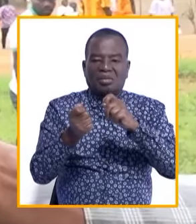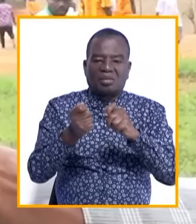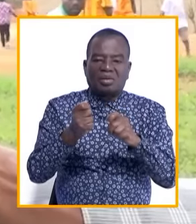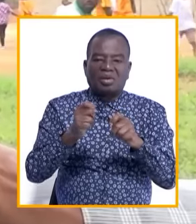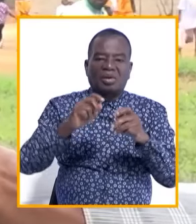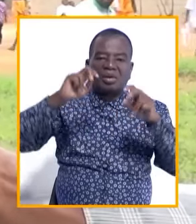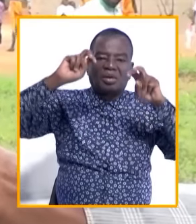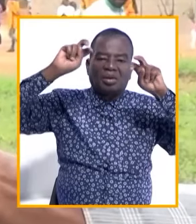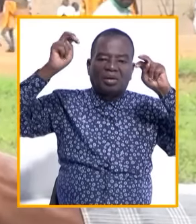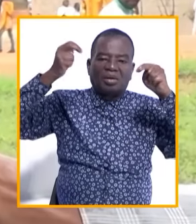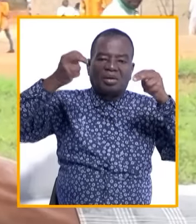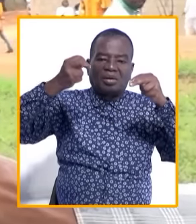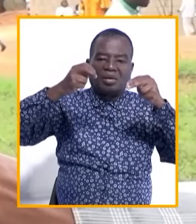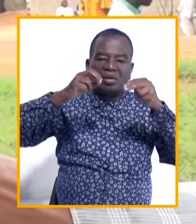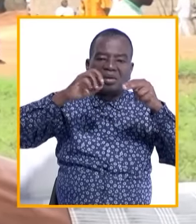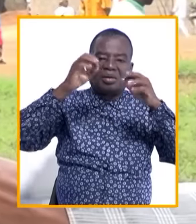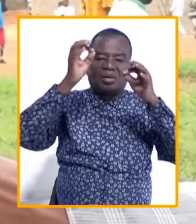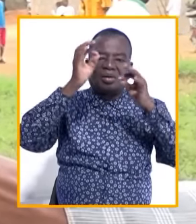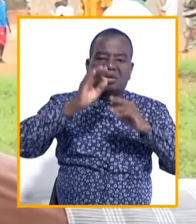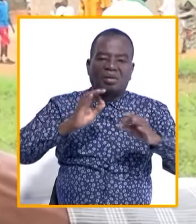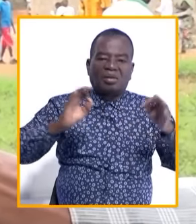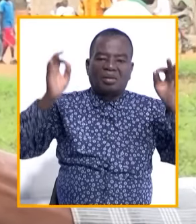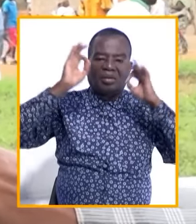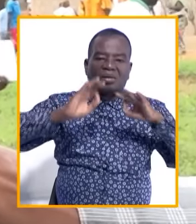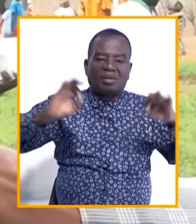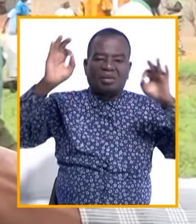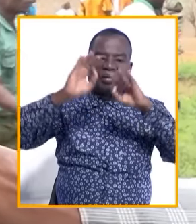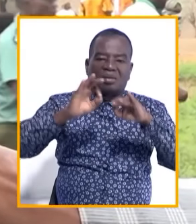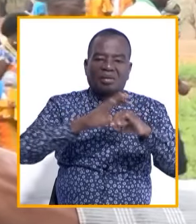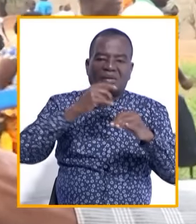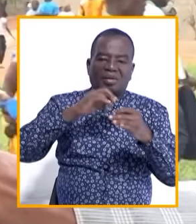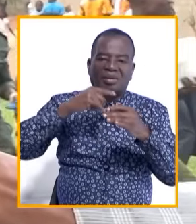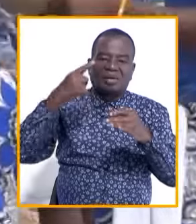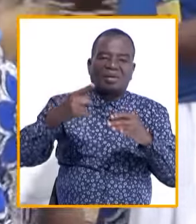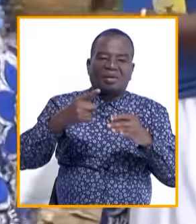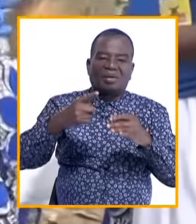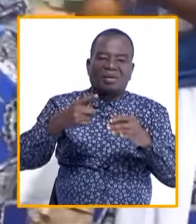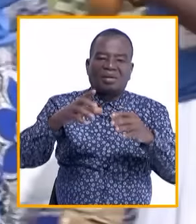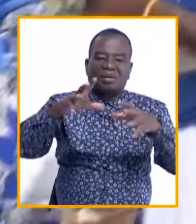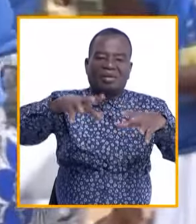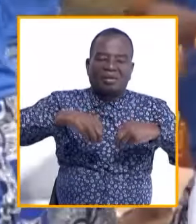de multiples innovations. Le thème du festival même, c'est